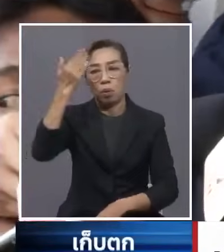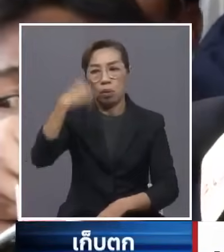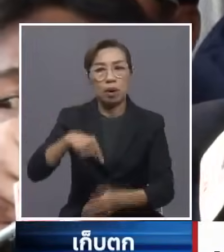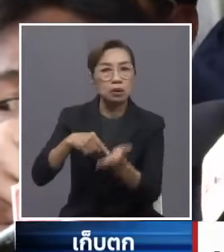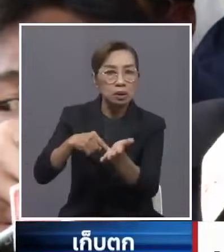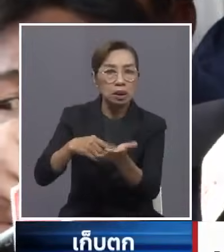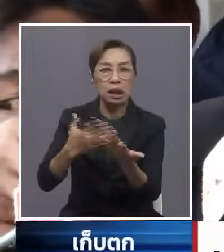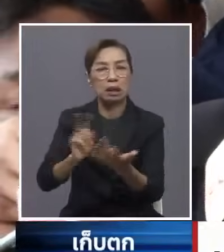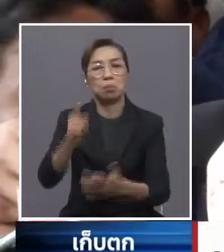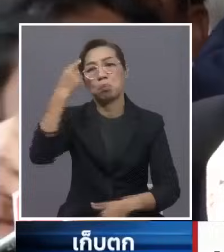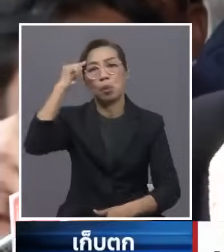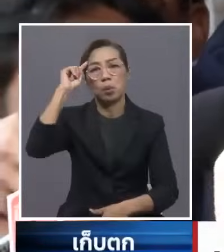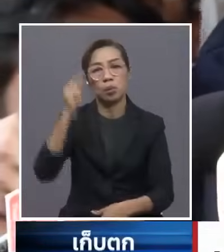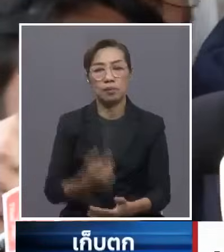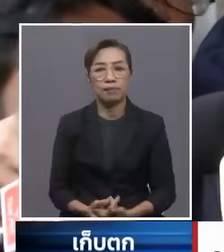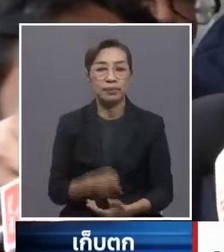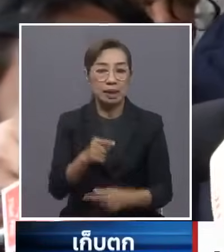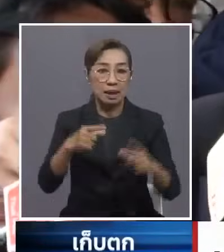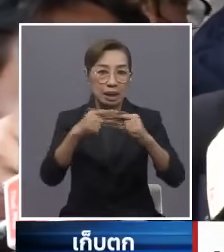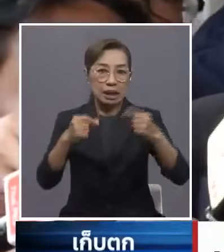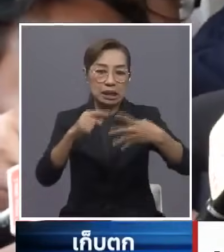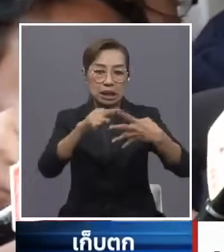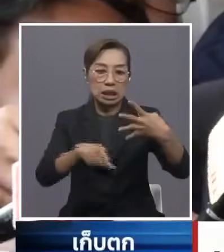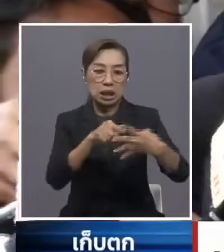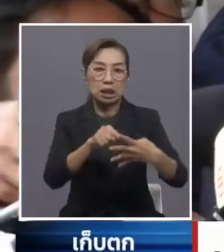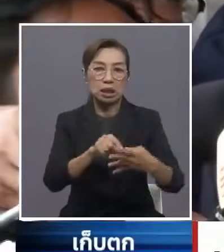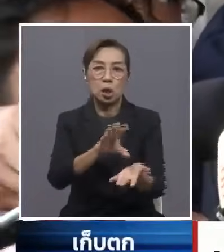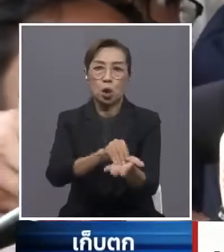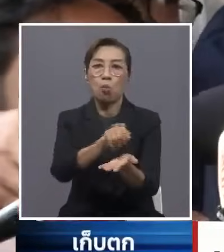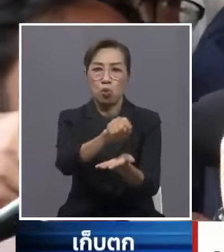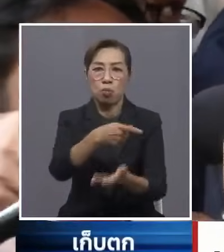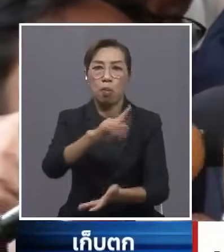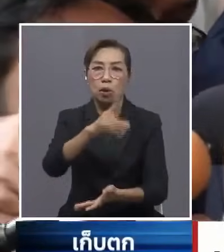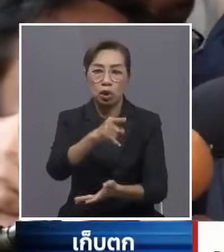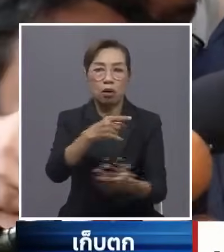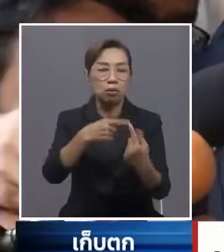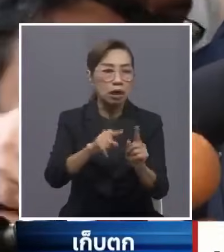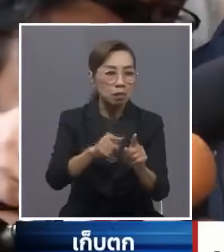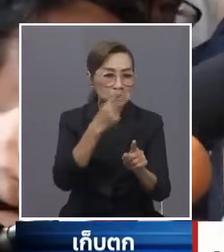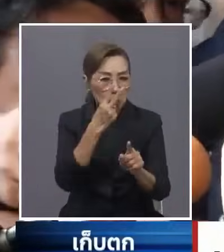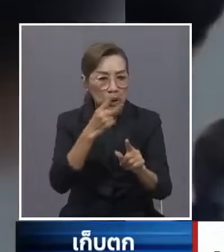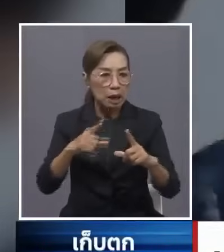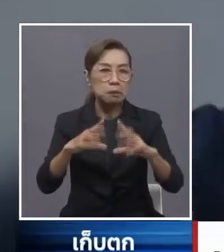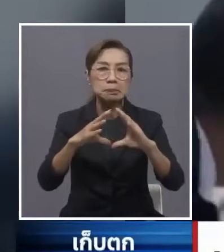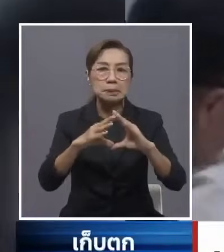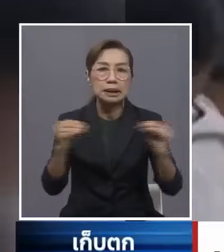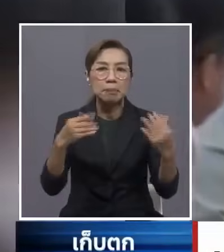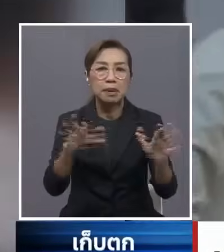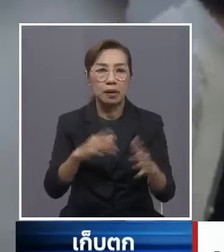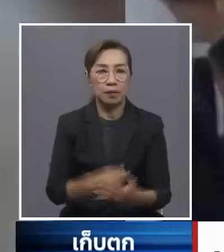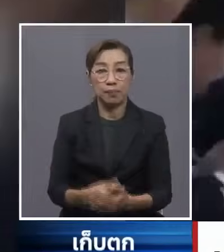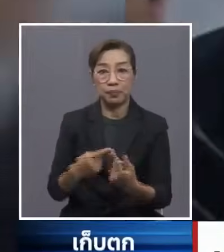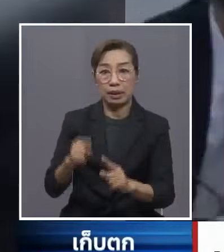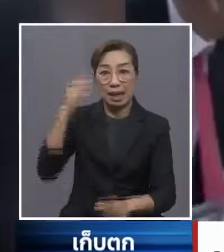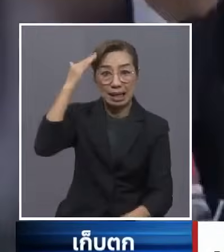ให้ชี้มูลแล้วหรือยังอืเป็นคดีที่ค้างอยู่ปปชแต่เหมือนกับก็ไม่น่าจะมีปัญหาอะไรใช่มั้ยเพราะว่าเคลียร์กันไปซะส่วนใหญ่แต่การที่คุณ